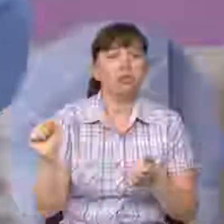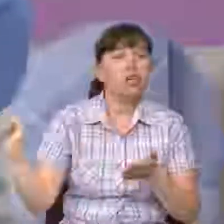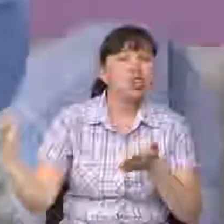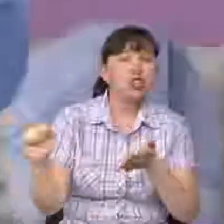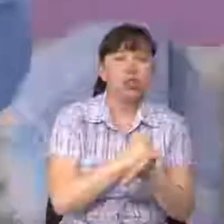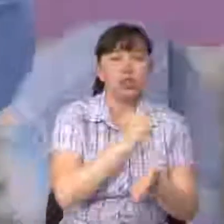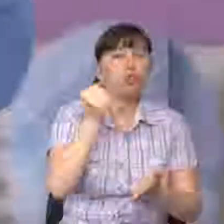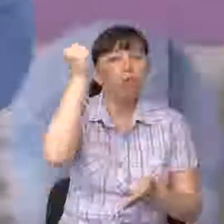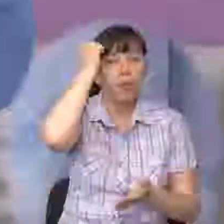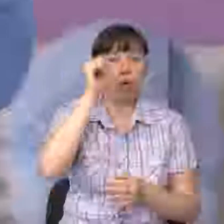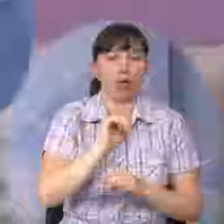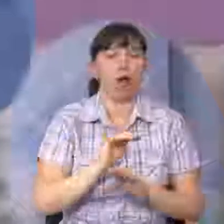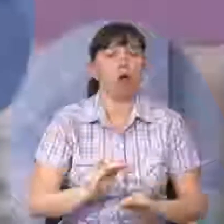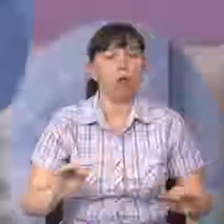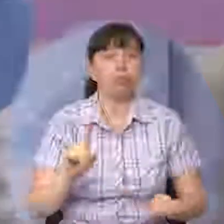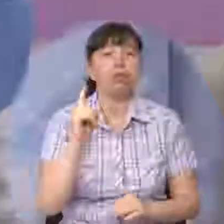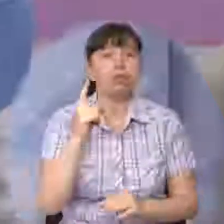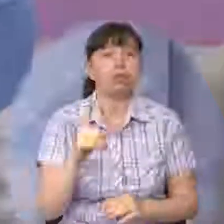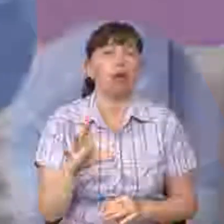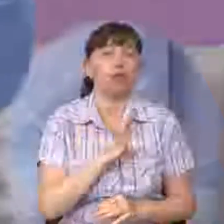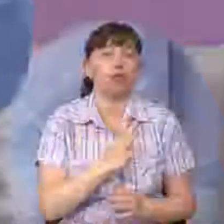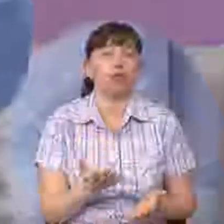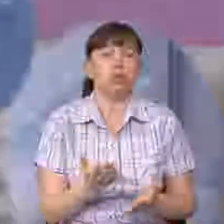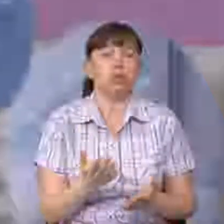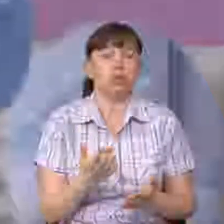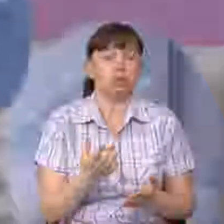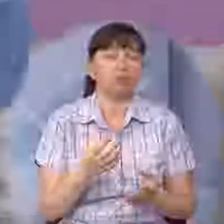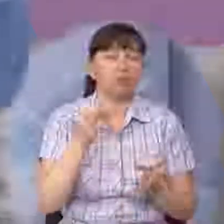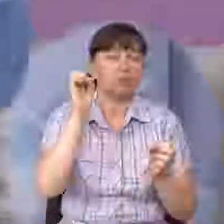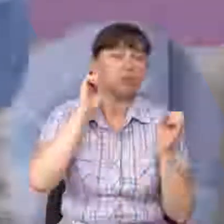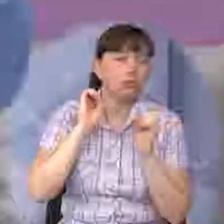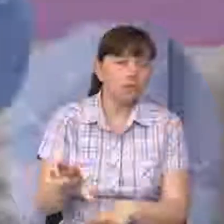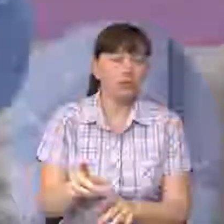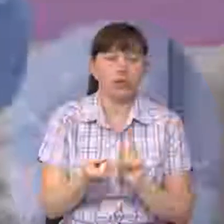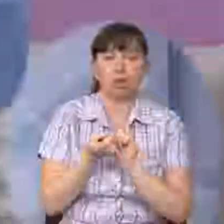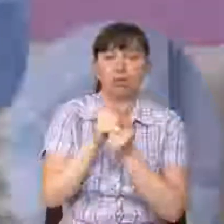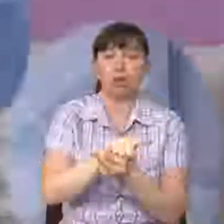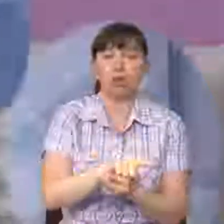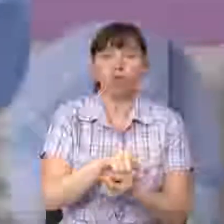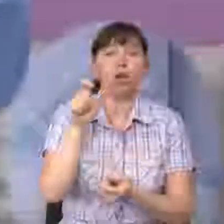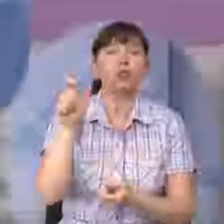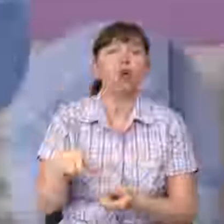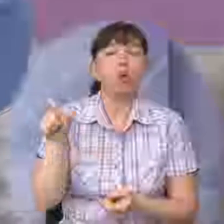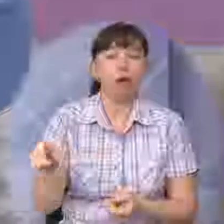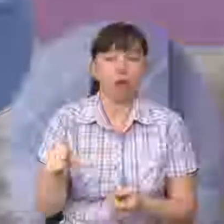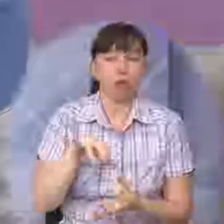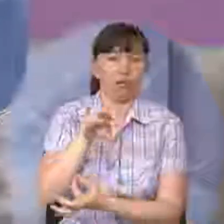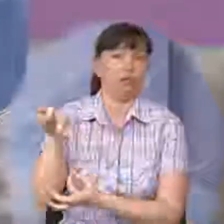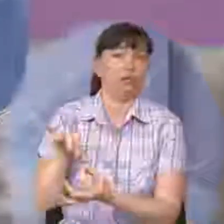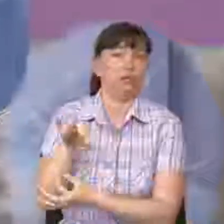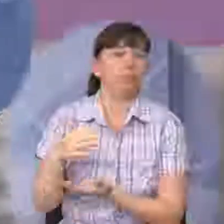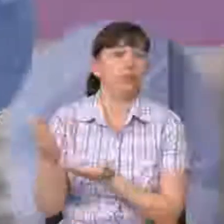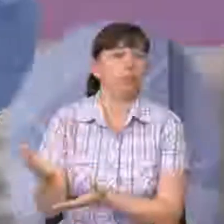din memoria copiilor, să zicem așa, adică au fost dați uitării și s-au transformat în oameni ai